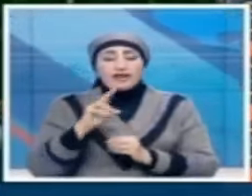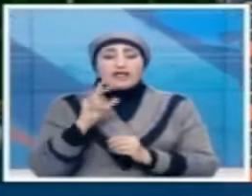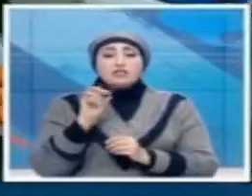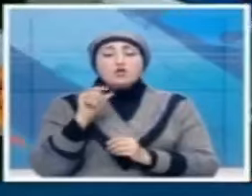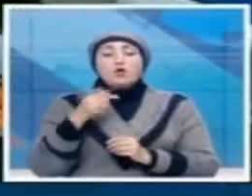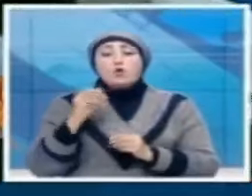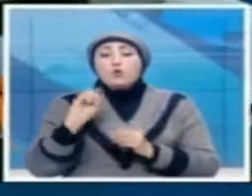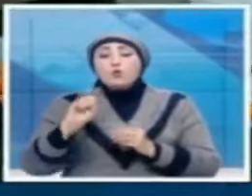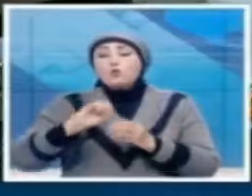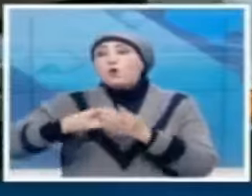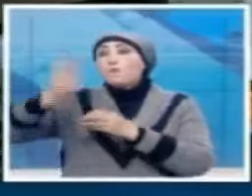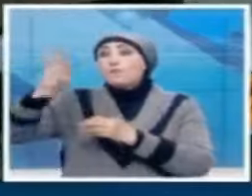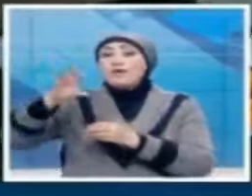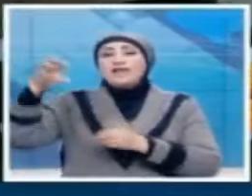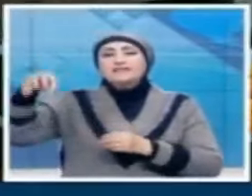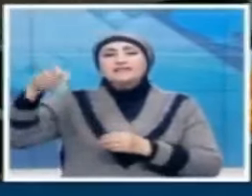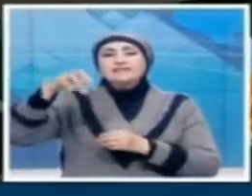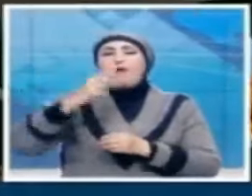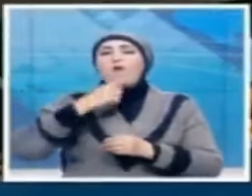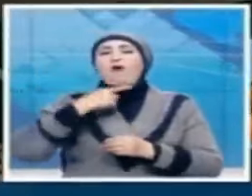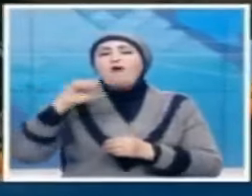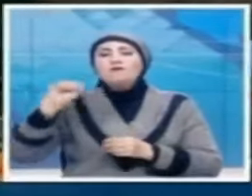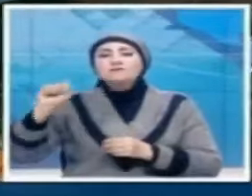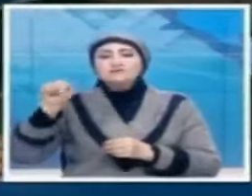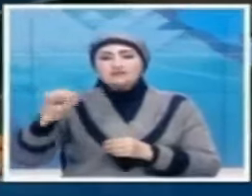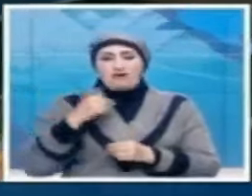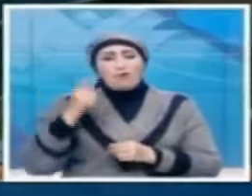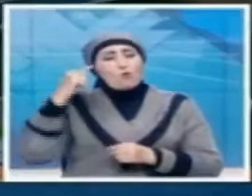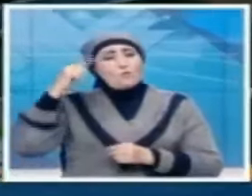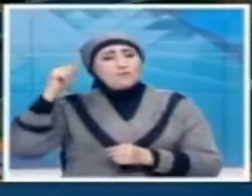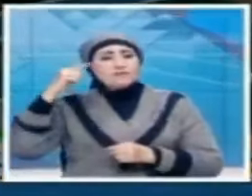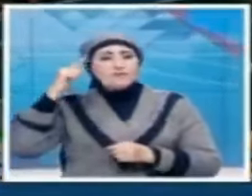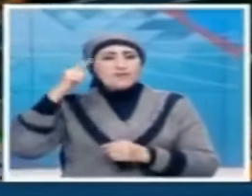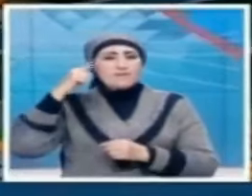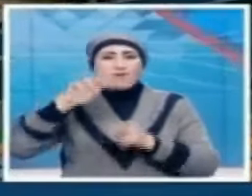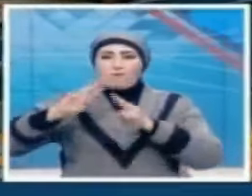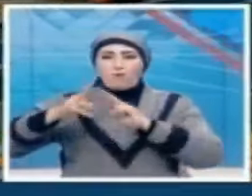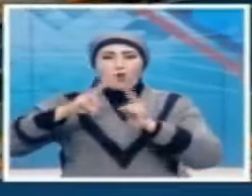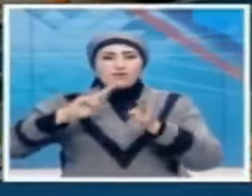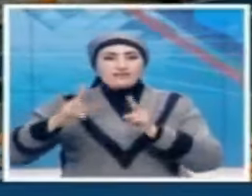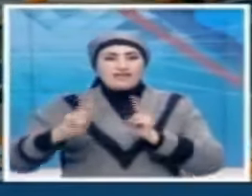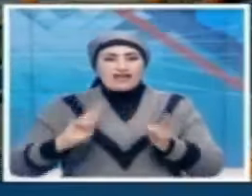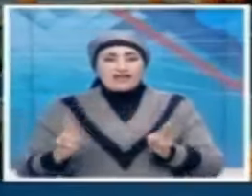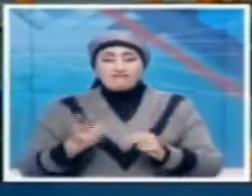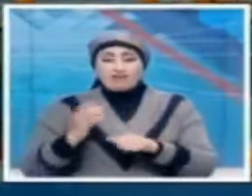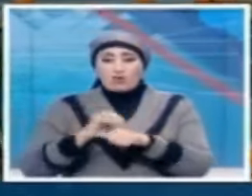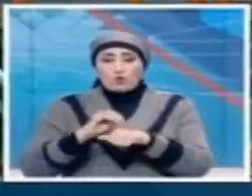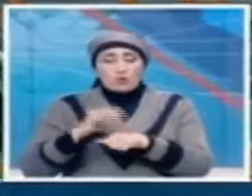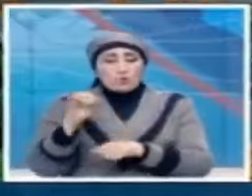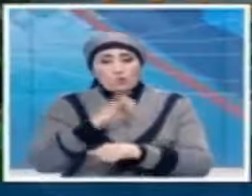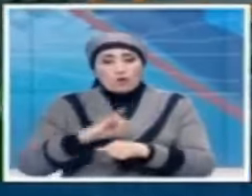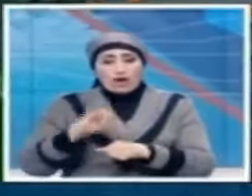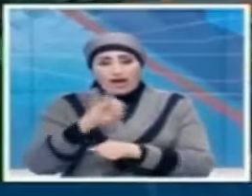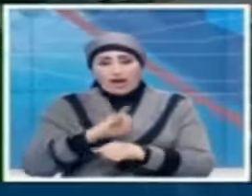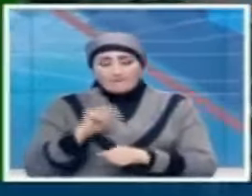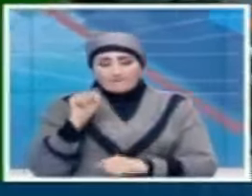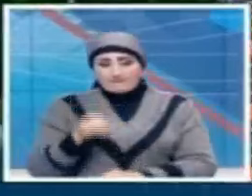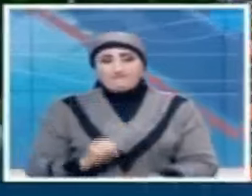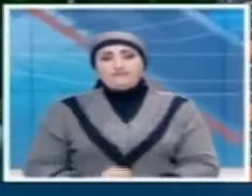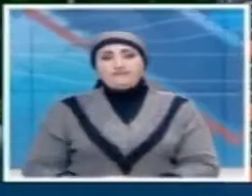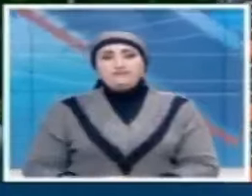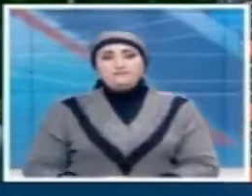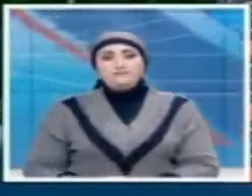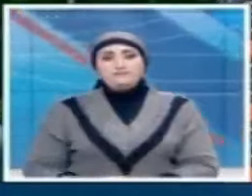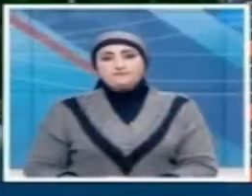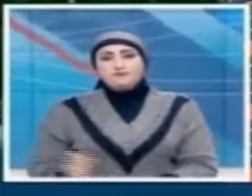بيروح لدوله شكل، والمزاج العام في كل دوله بيختلف عن الدوله الاخرى. لكن الاهم الرسالة النهاردة وده اللي